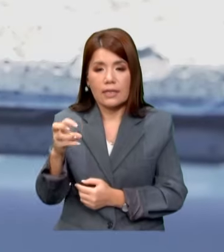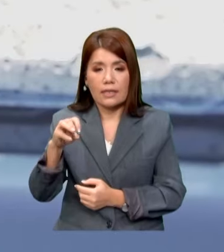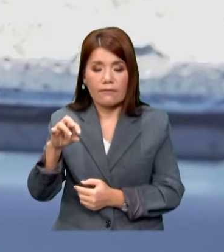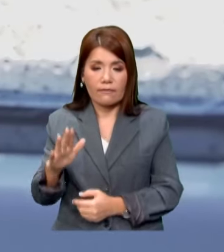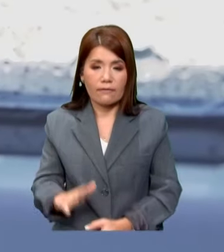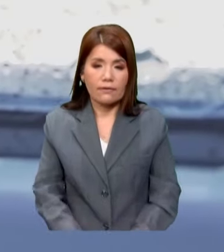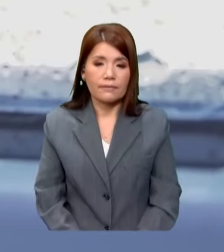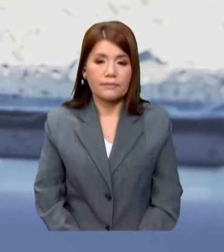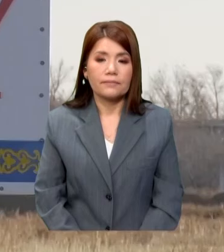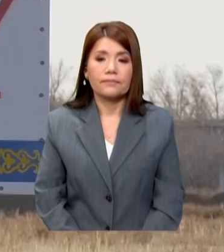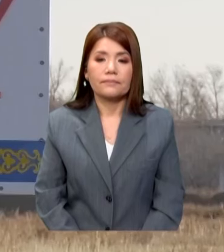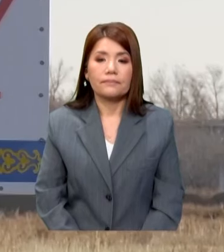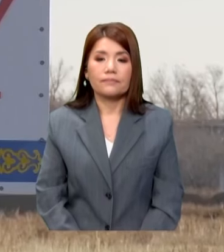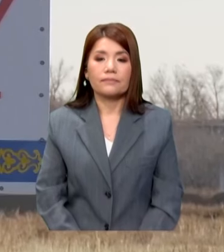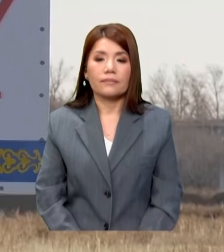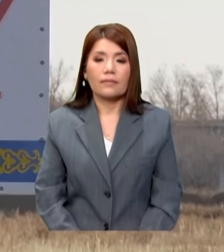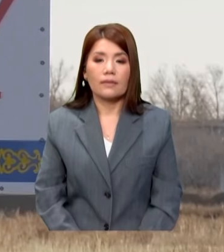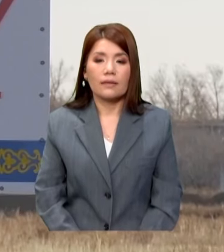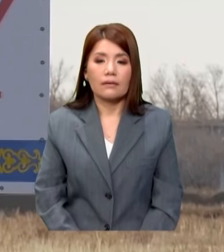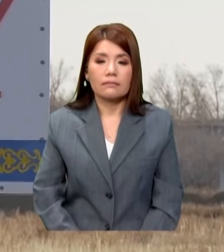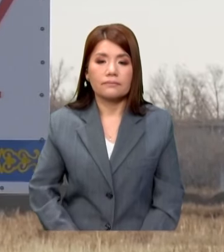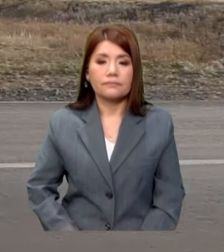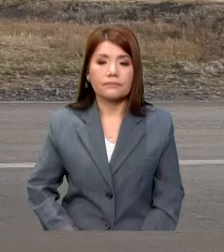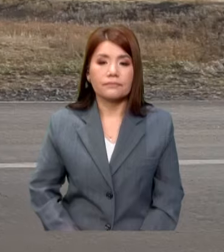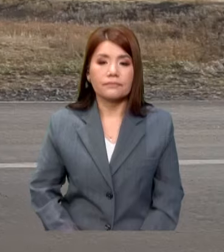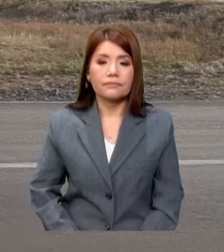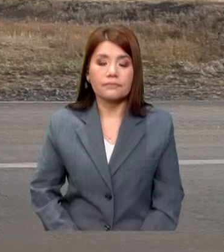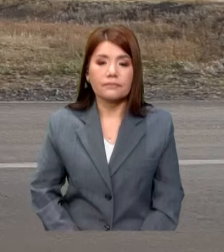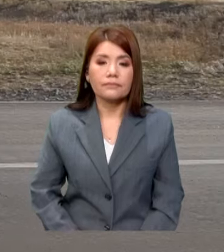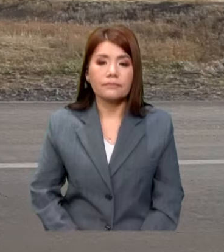Евгения Мягченко, Кайрат Алпысбаев, Атамикен Бизнес, Павлодарская область.